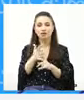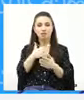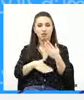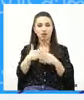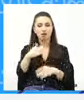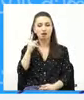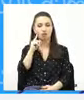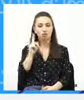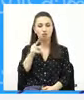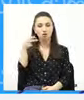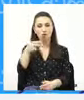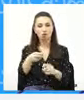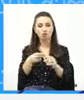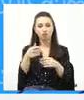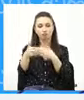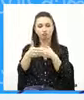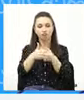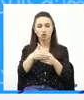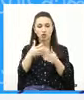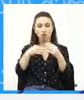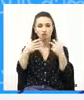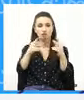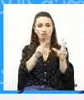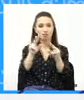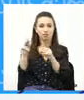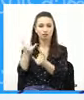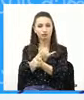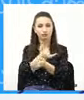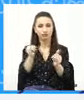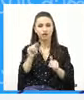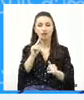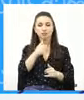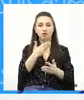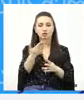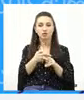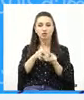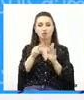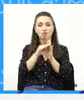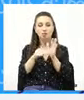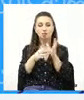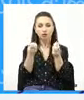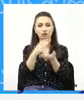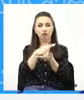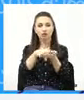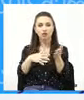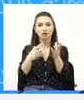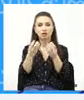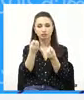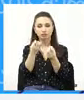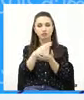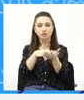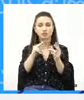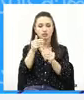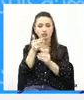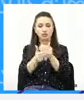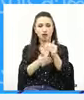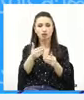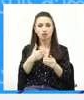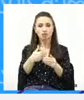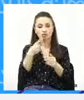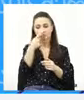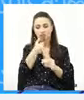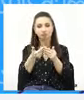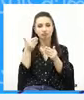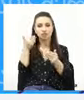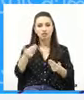მიხარია, რომ 2000-მდე ოჯახი გავაბედნიერეთ და რა თქმა უნდა ეს პროგრამა გრძელდება წარმატებით. Ჩვენ გასულ